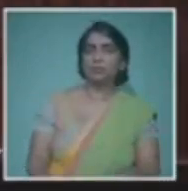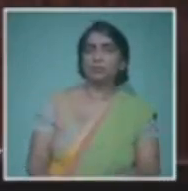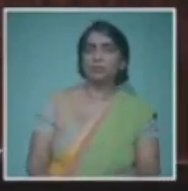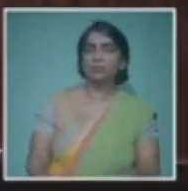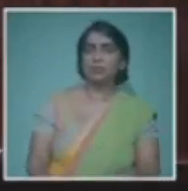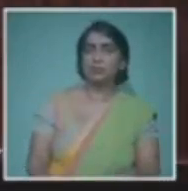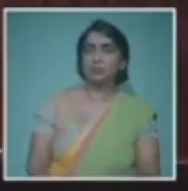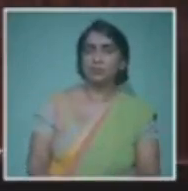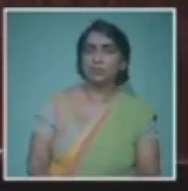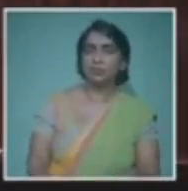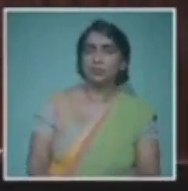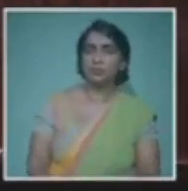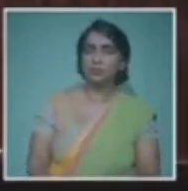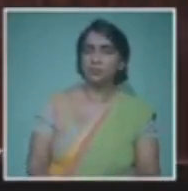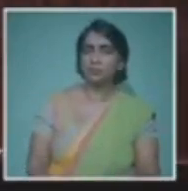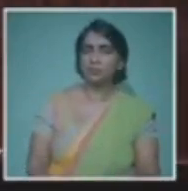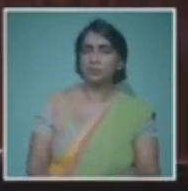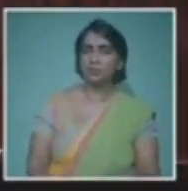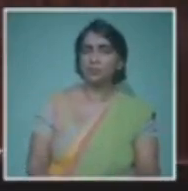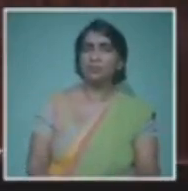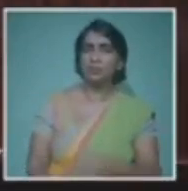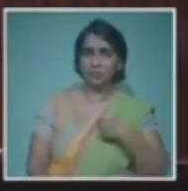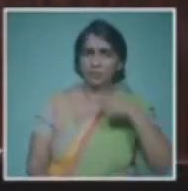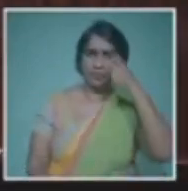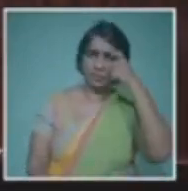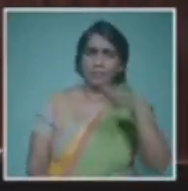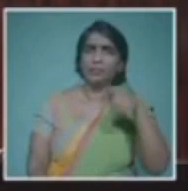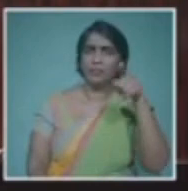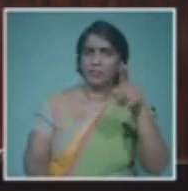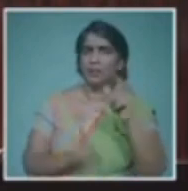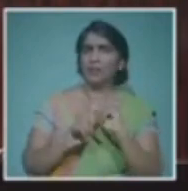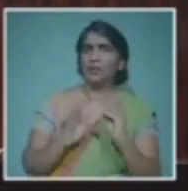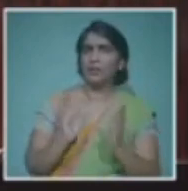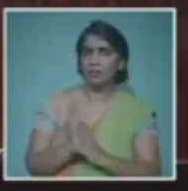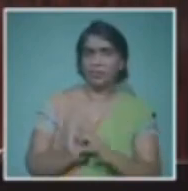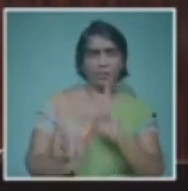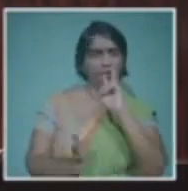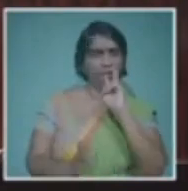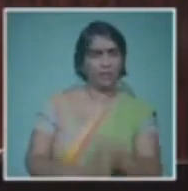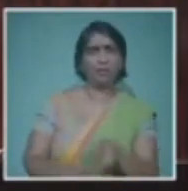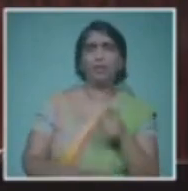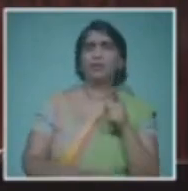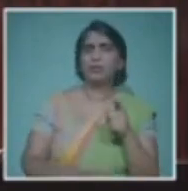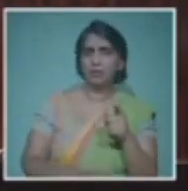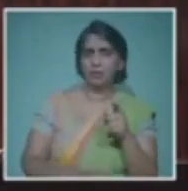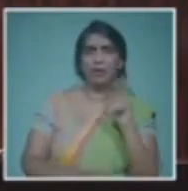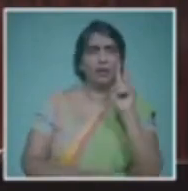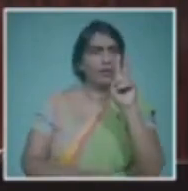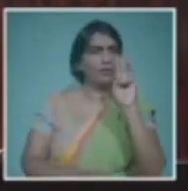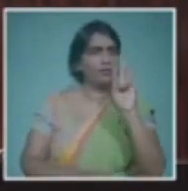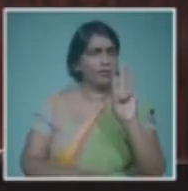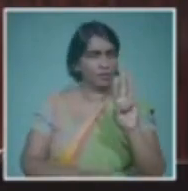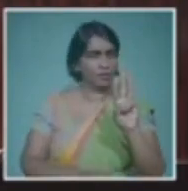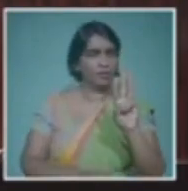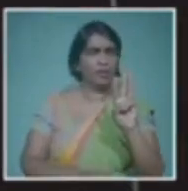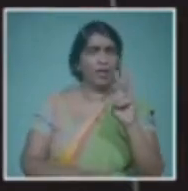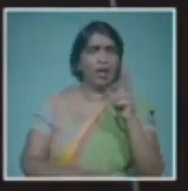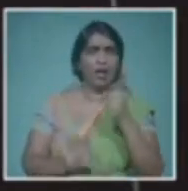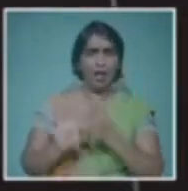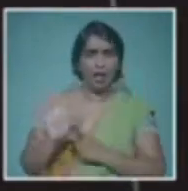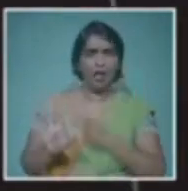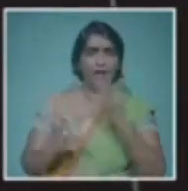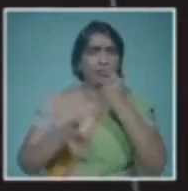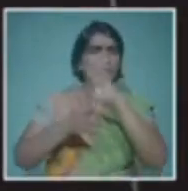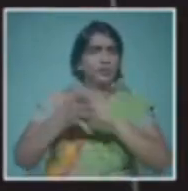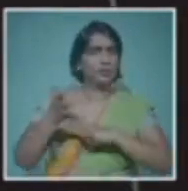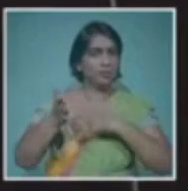කියනවා. කතානායකතුමා මම දැක්කා මම හිතනවා මේ අගමැතිතුමා ලබාව නොමග යවුවා. මේ 23 වෙනි අවුරුද්දර තියෙන